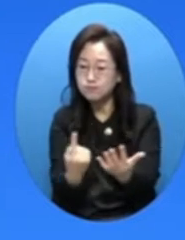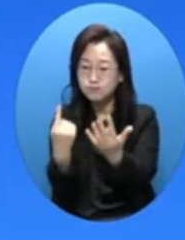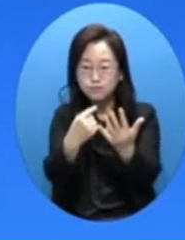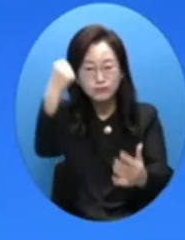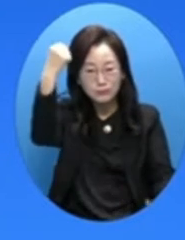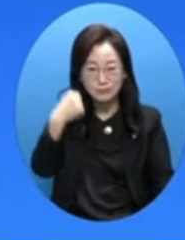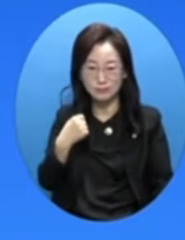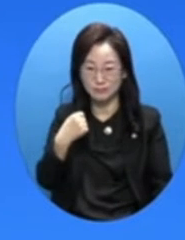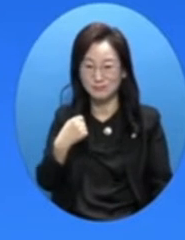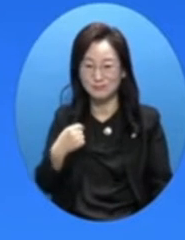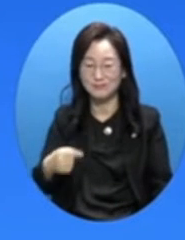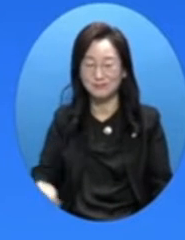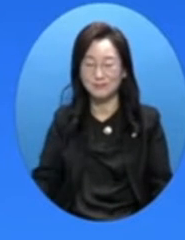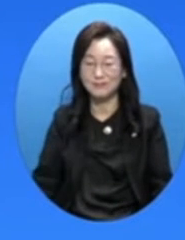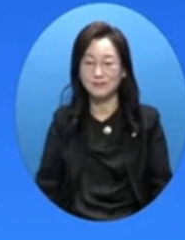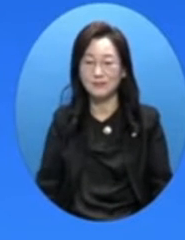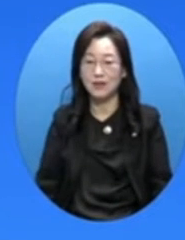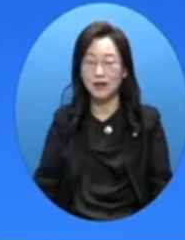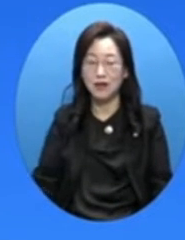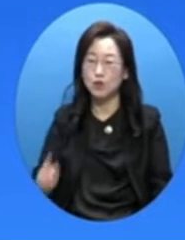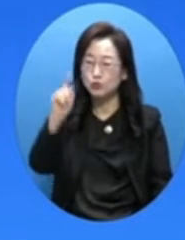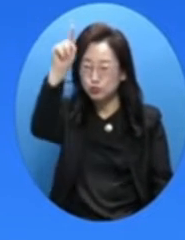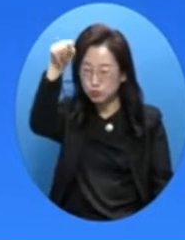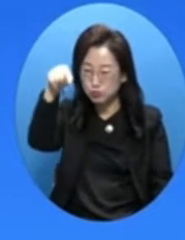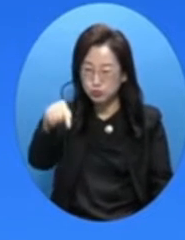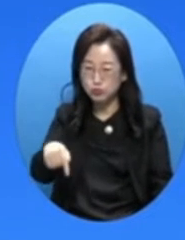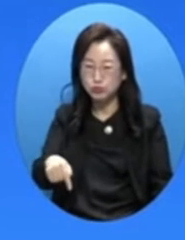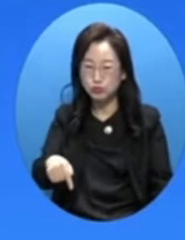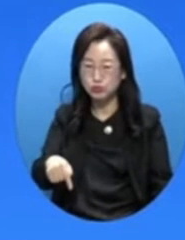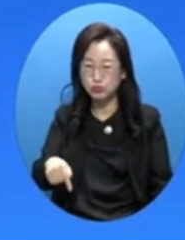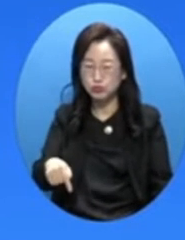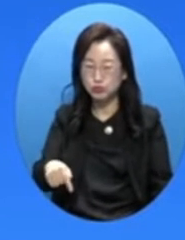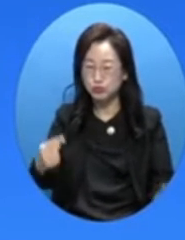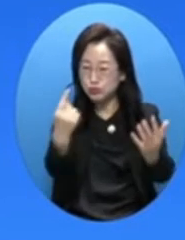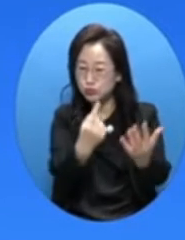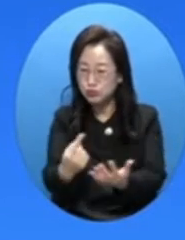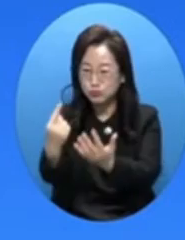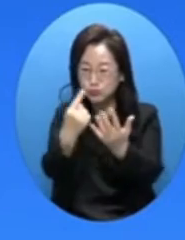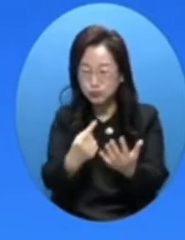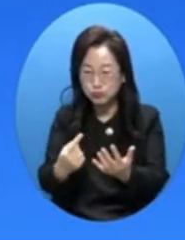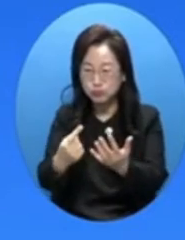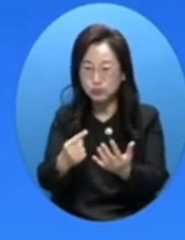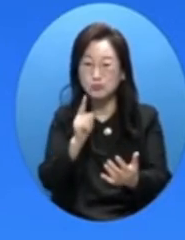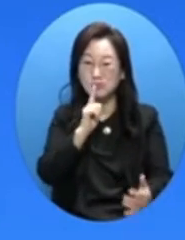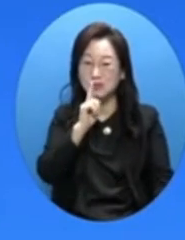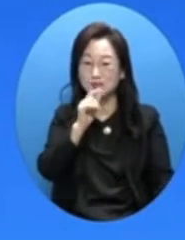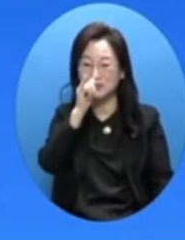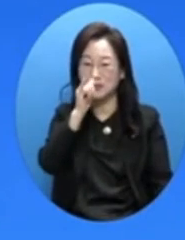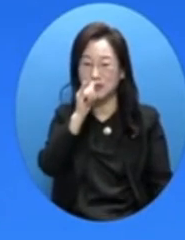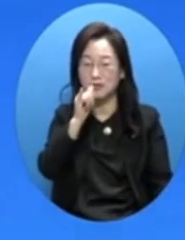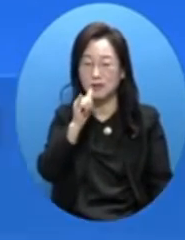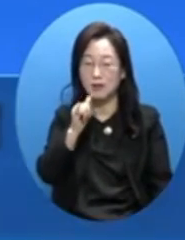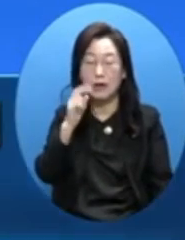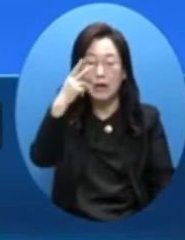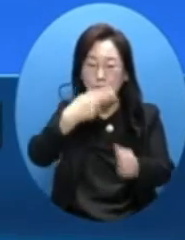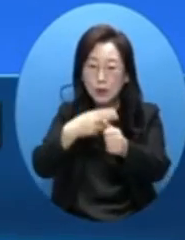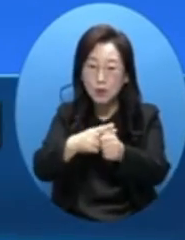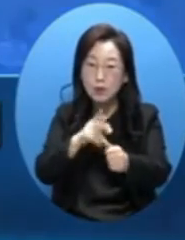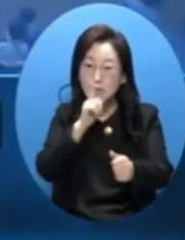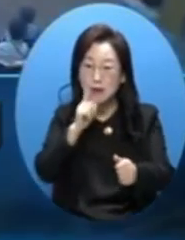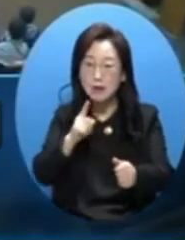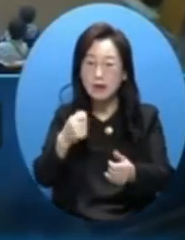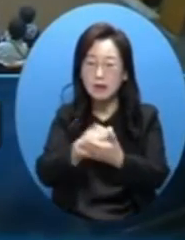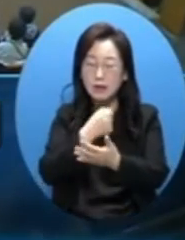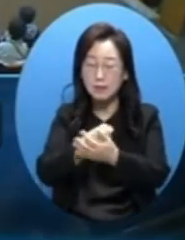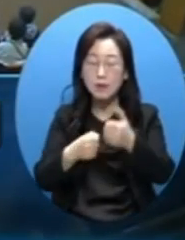빌리 그레이 목사님은 우주적 고독, 코스믹 론리네스라고 말하기도 했습니다. 사도 바울이 탄식합니다. 로마서